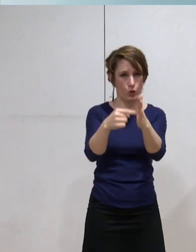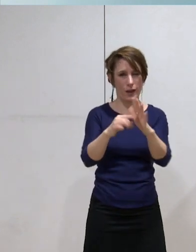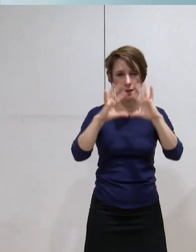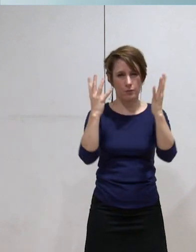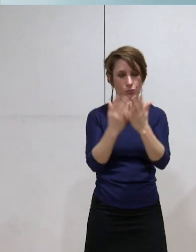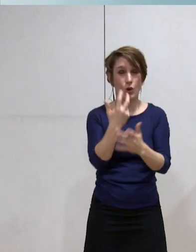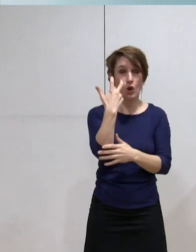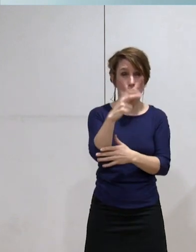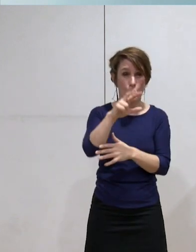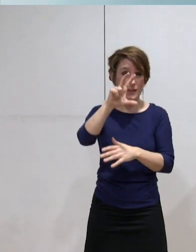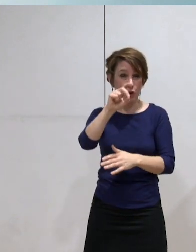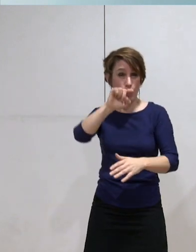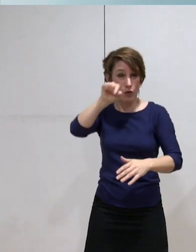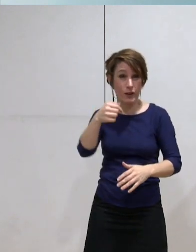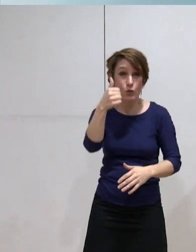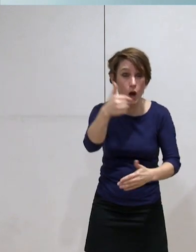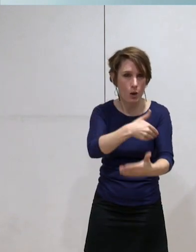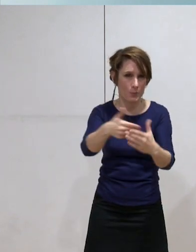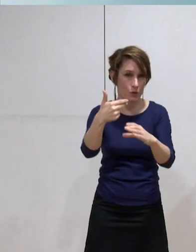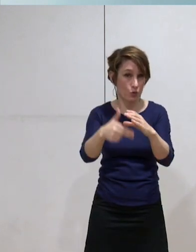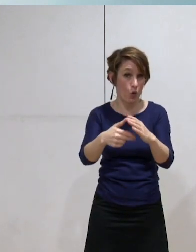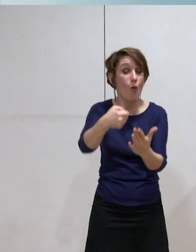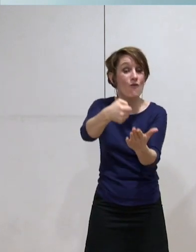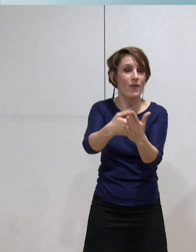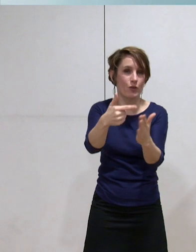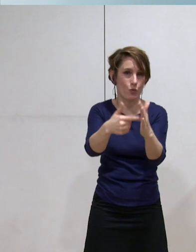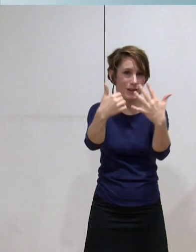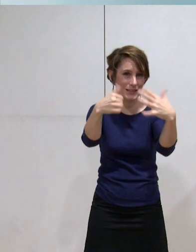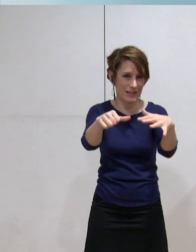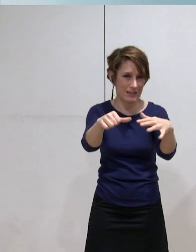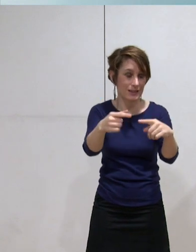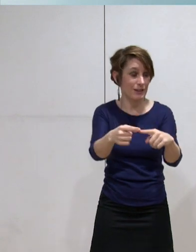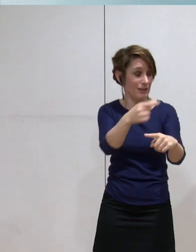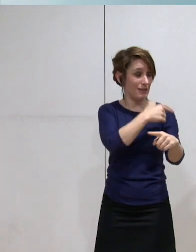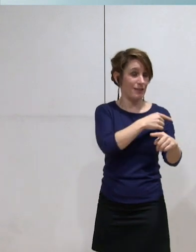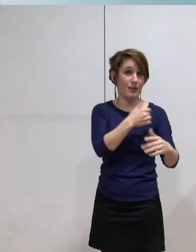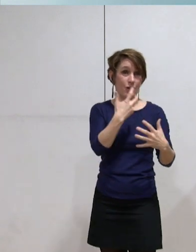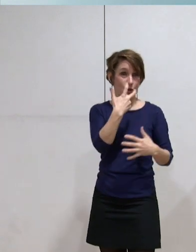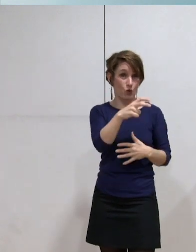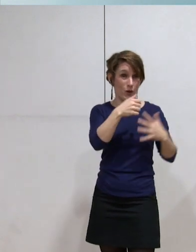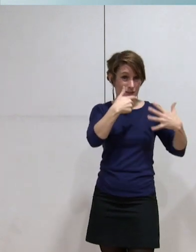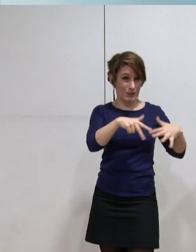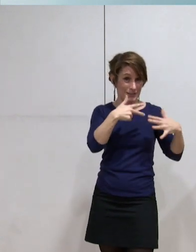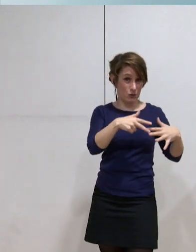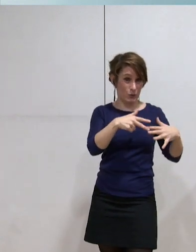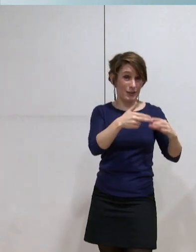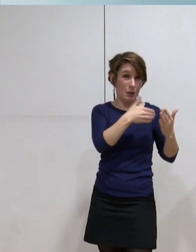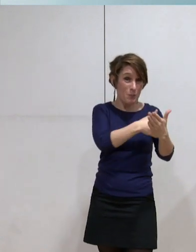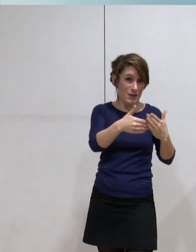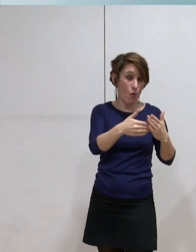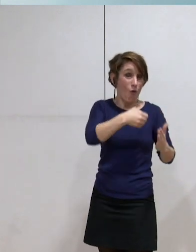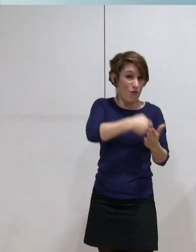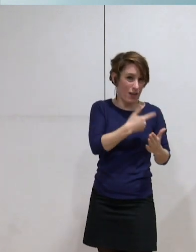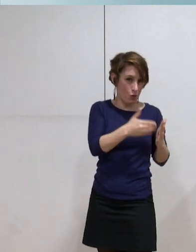à 330,1 million d'euros fin 2016 contre 318,5 million d'euros fin 2015